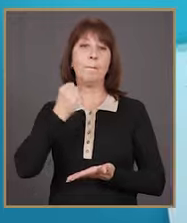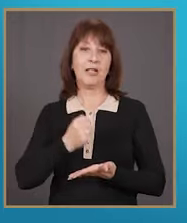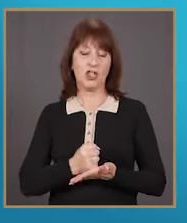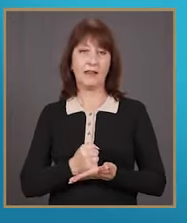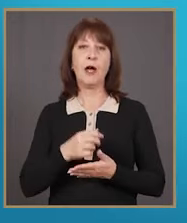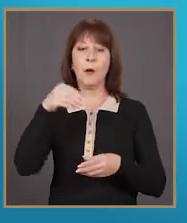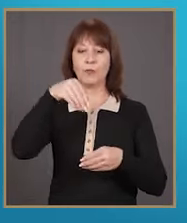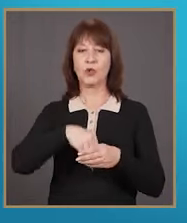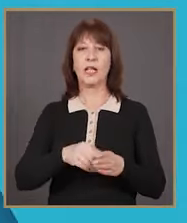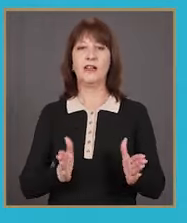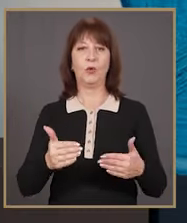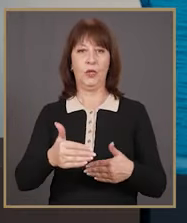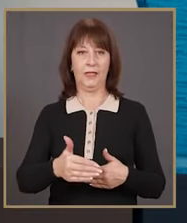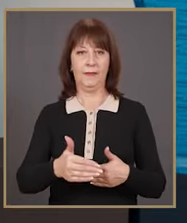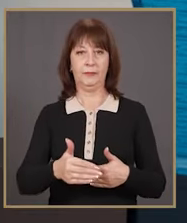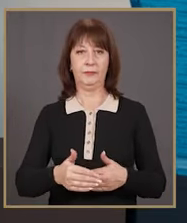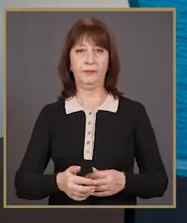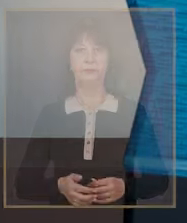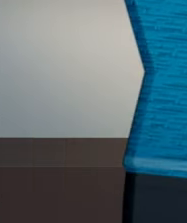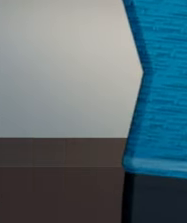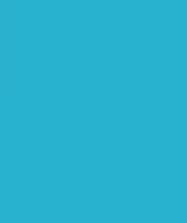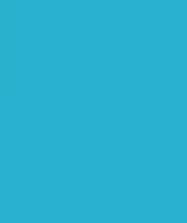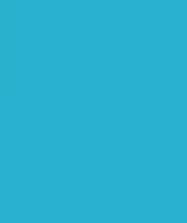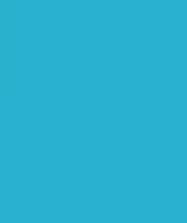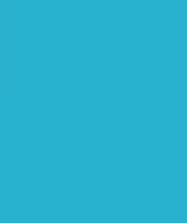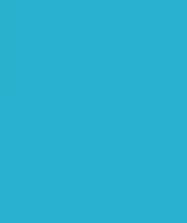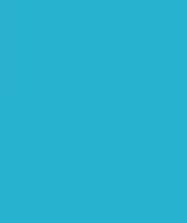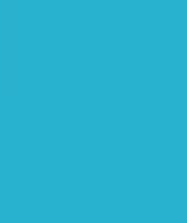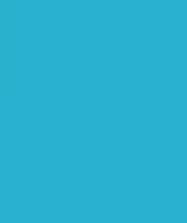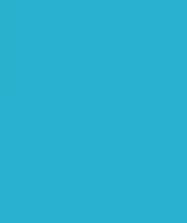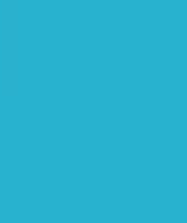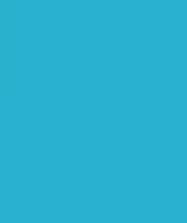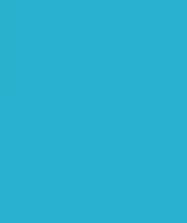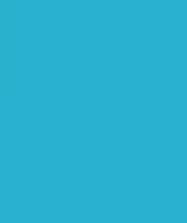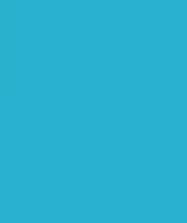печат и откъсване на отрязъка. Пуснете в кутията. Бъди отговорен. Гласувай!